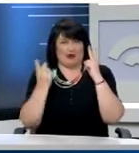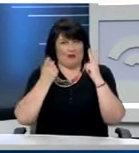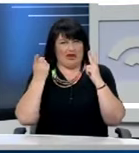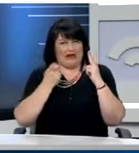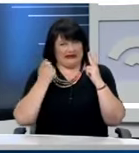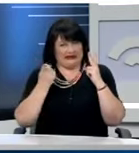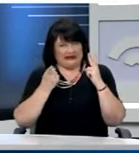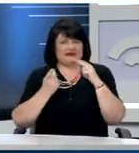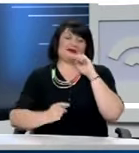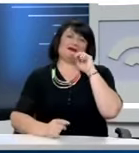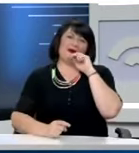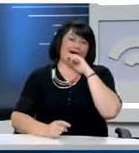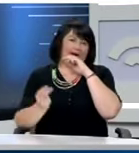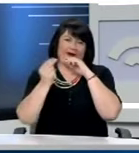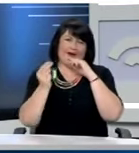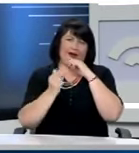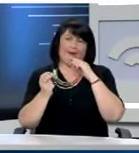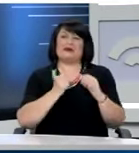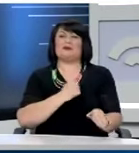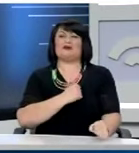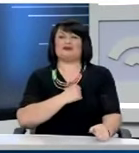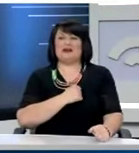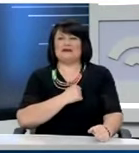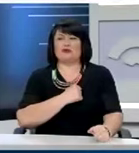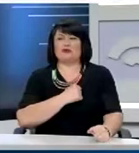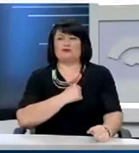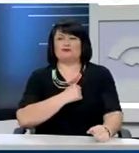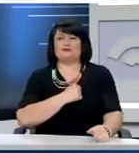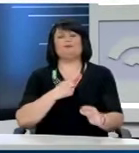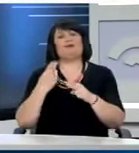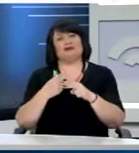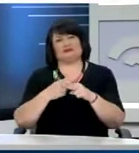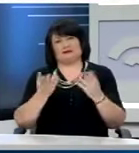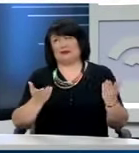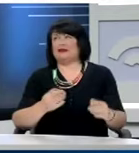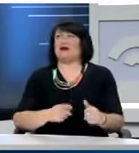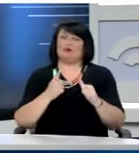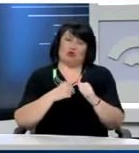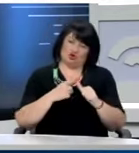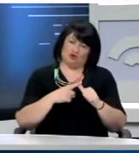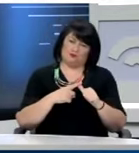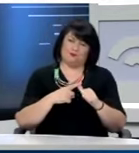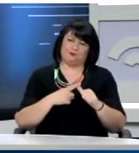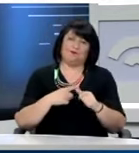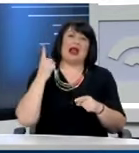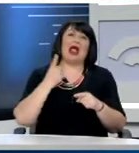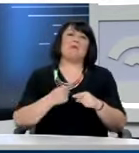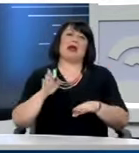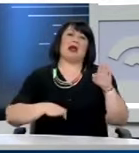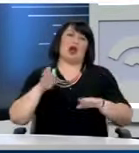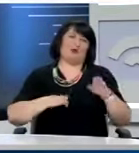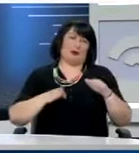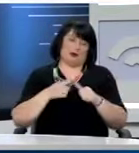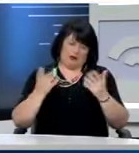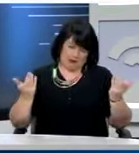παρατηρήσεις σε θέματα τα οποία θεωρώ ότι είναι σημαντικά. Πρώτον, απλή